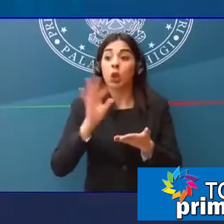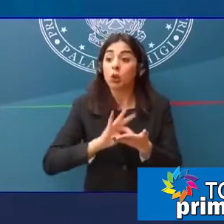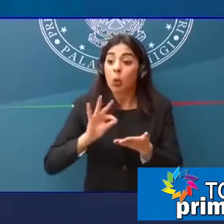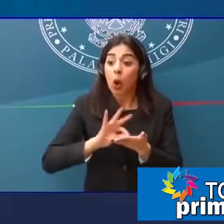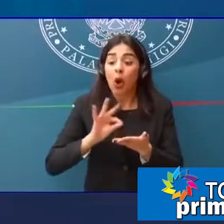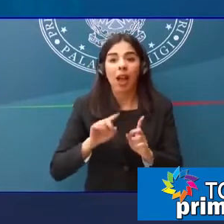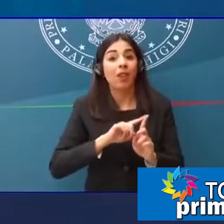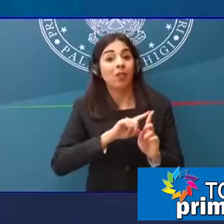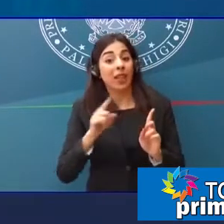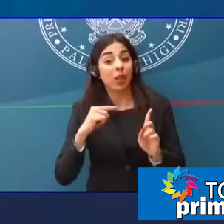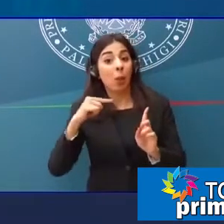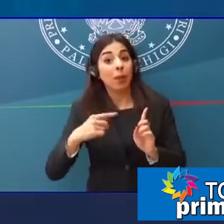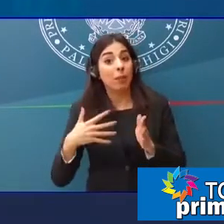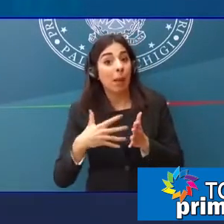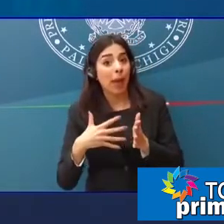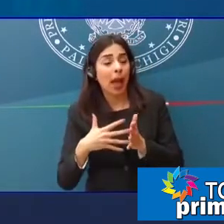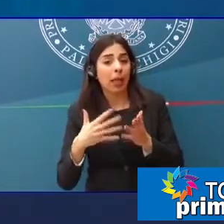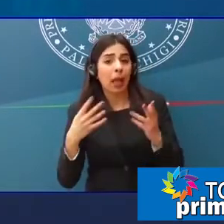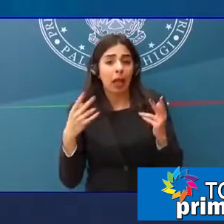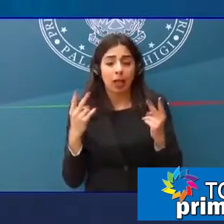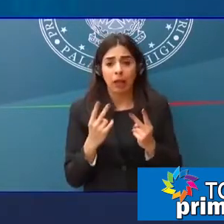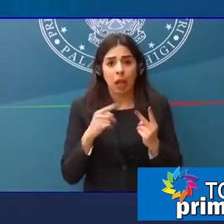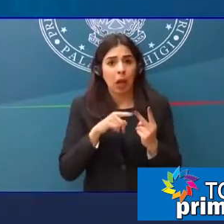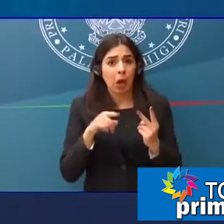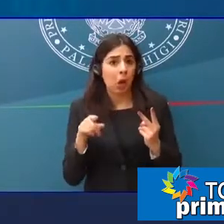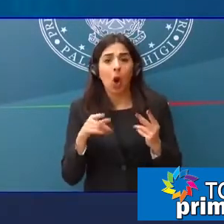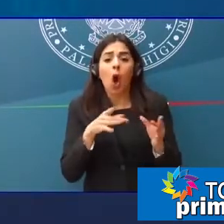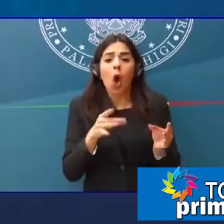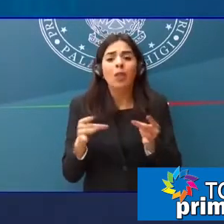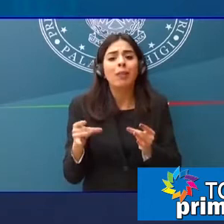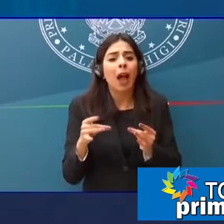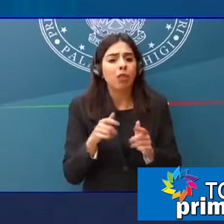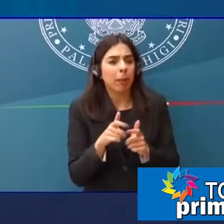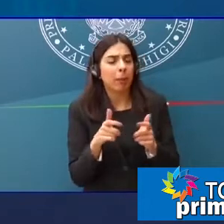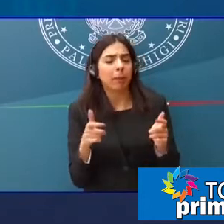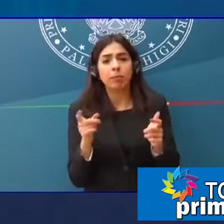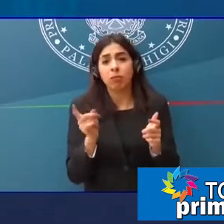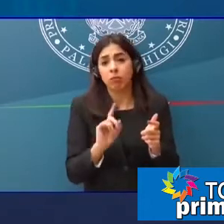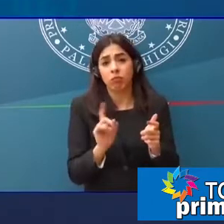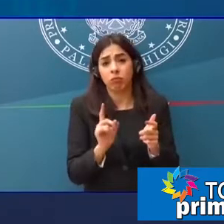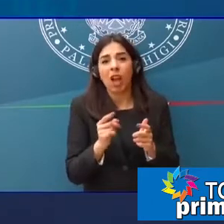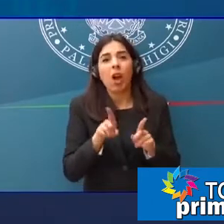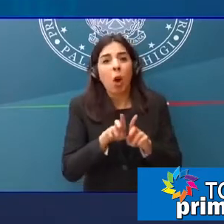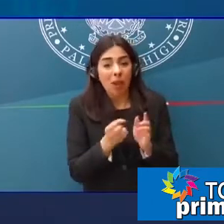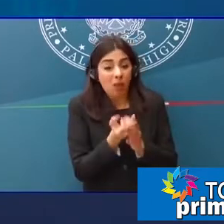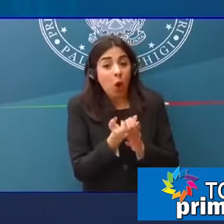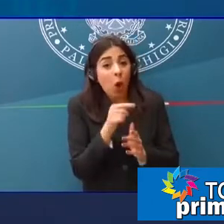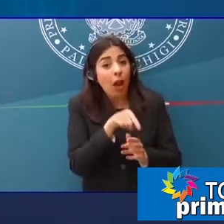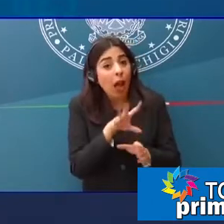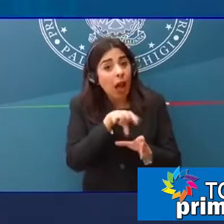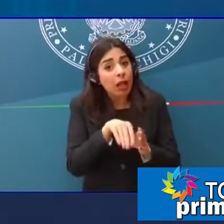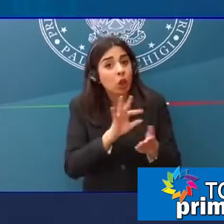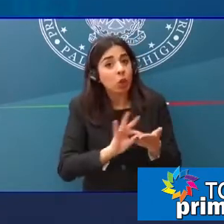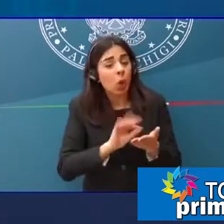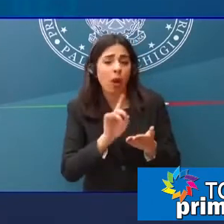prima media di per sé non sia fonte di contagio, sia fonte di contagio in misura molto limitata.